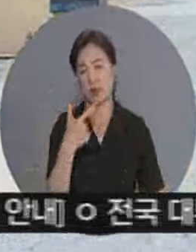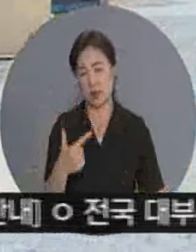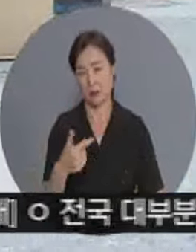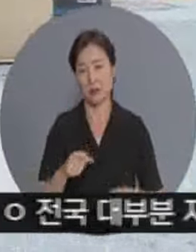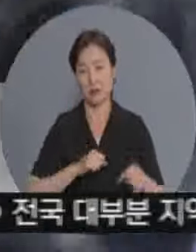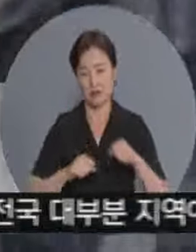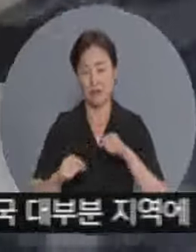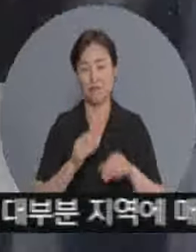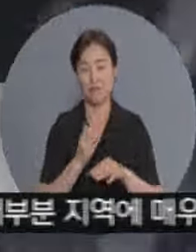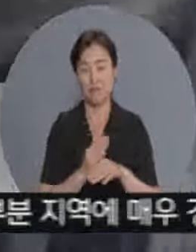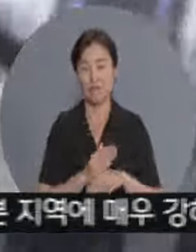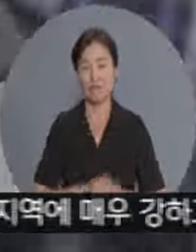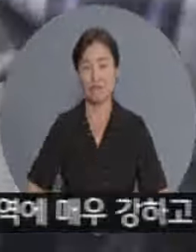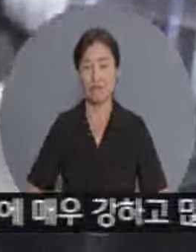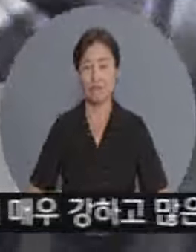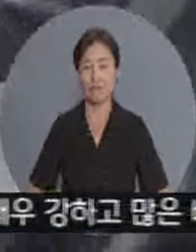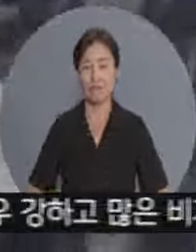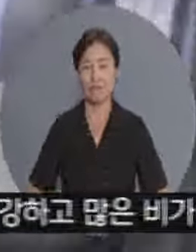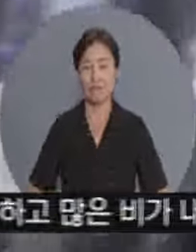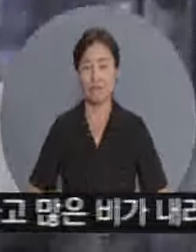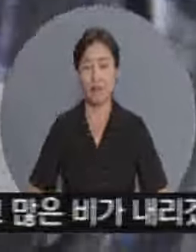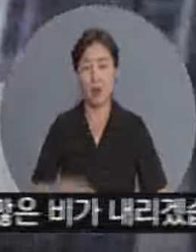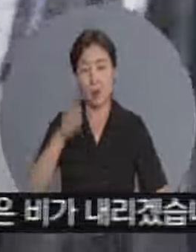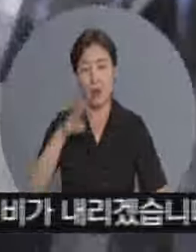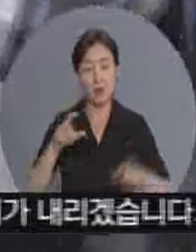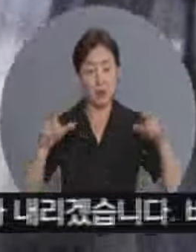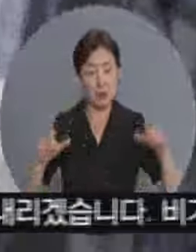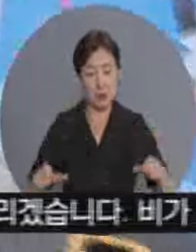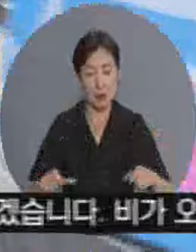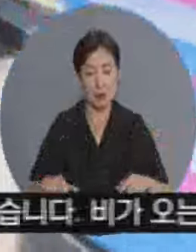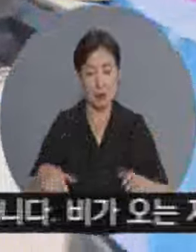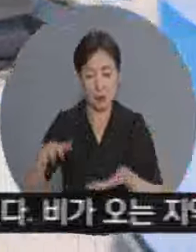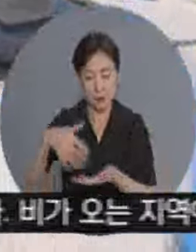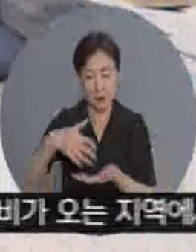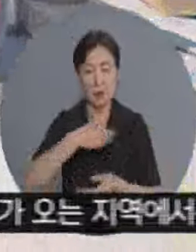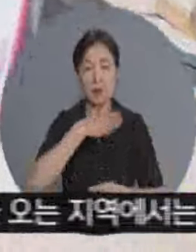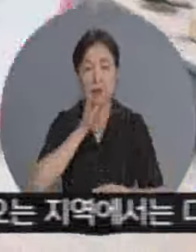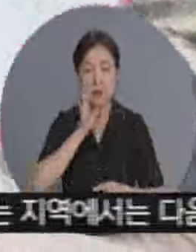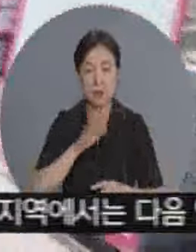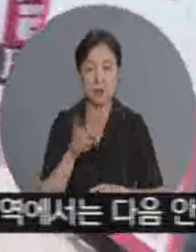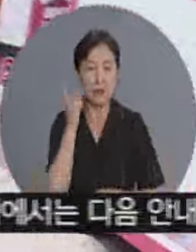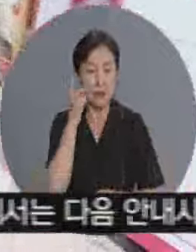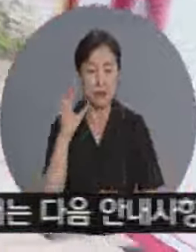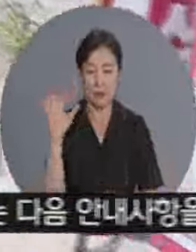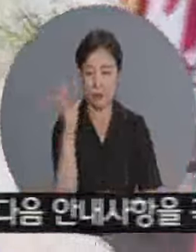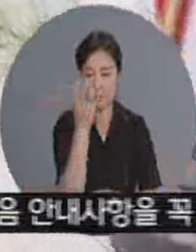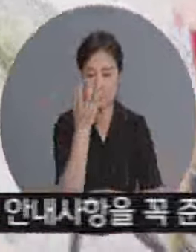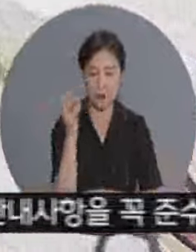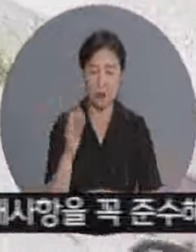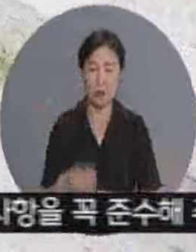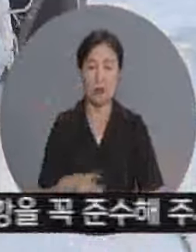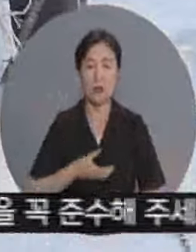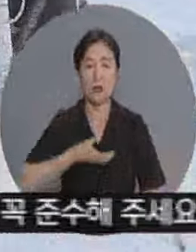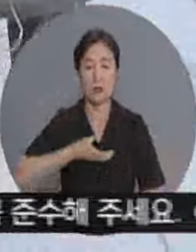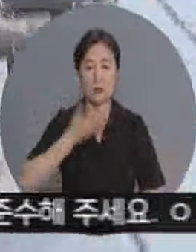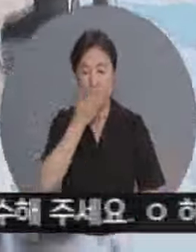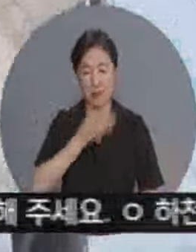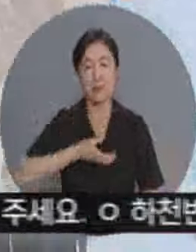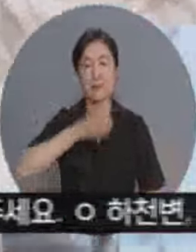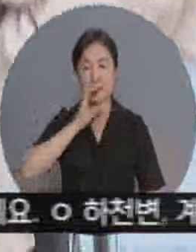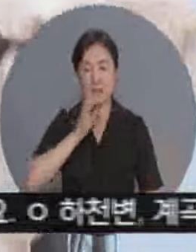것으로 나타났습니다. 한편 광주시는 폐지 수집 노인들에게 휴대용 선풍기와 식염 포도당 등이